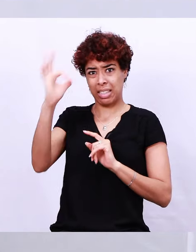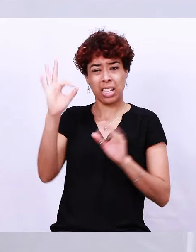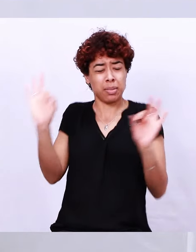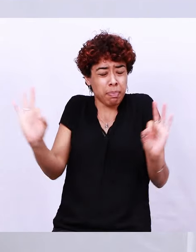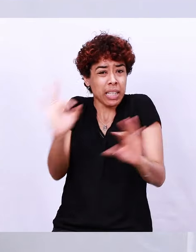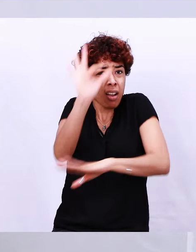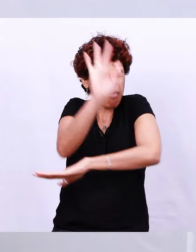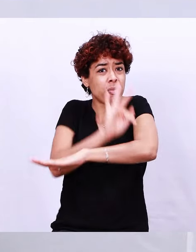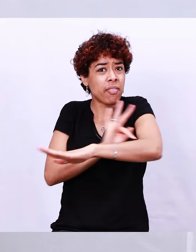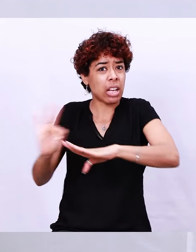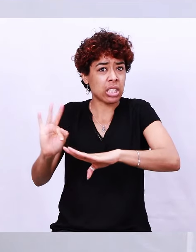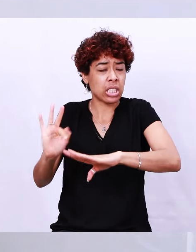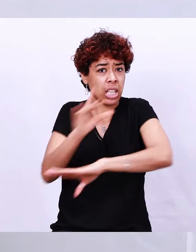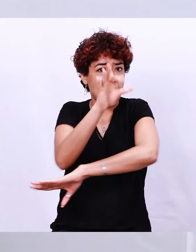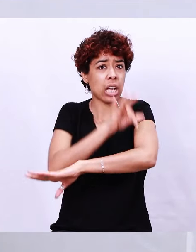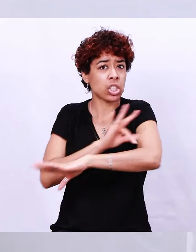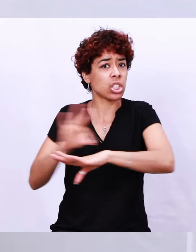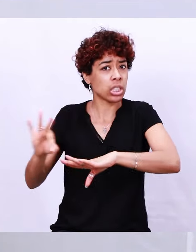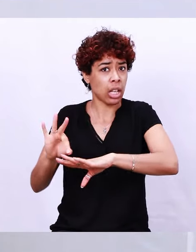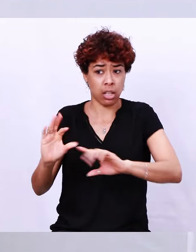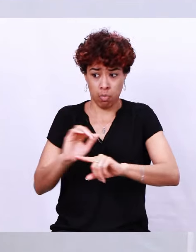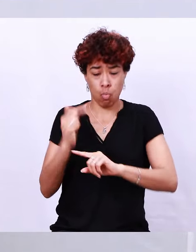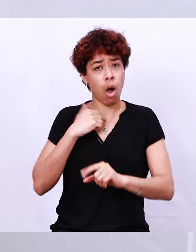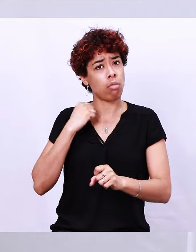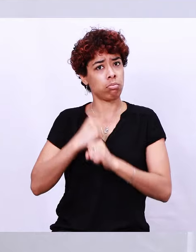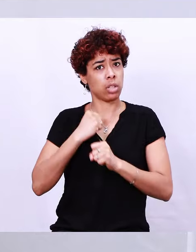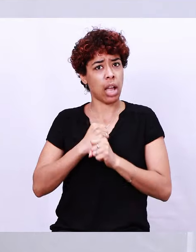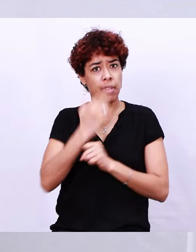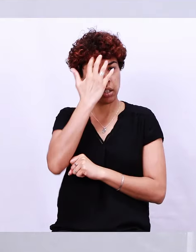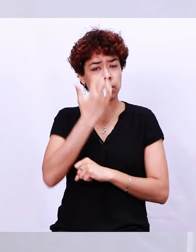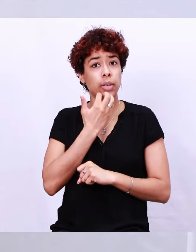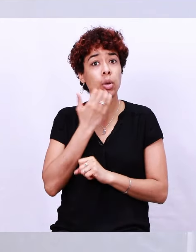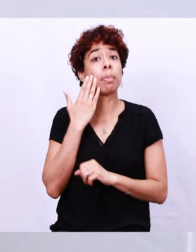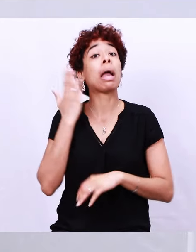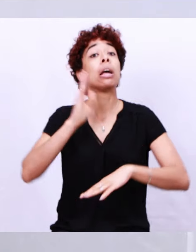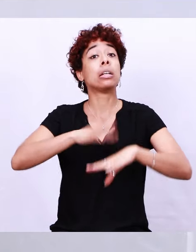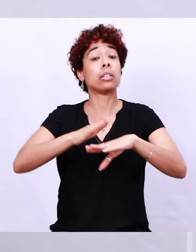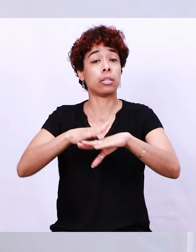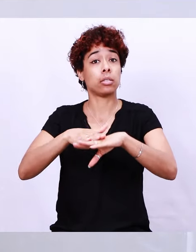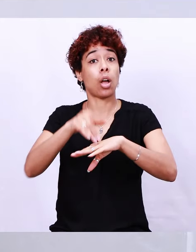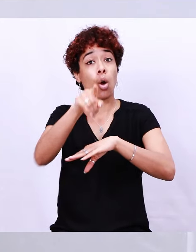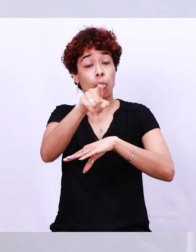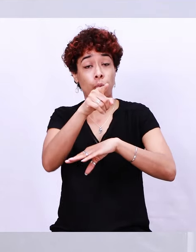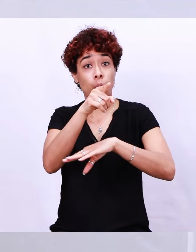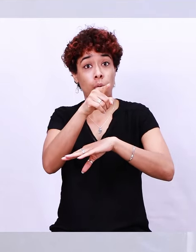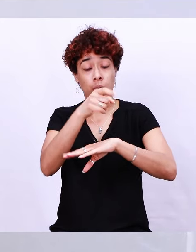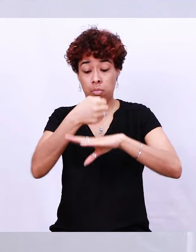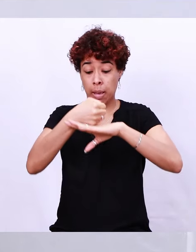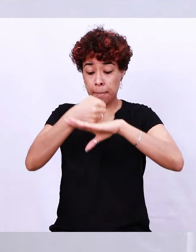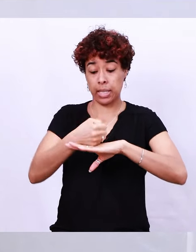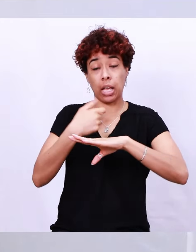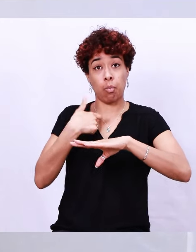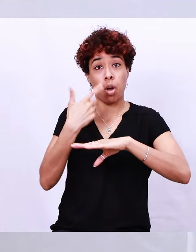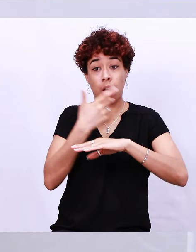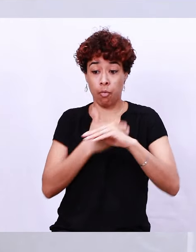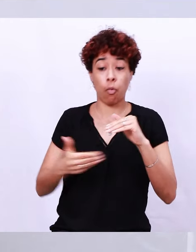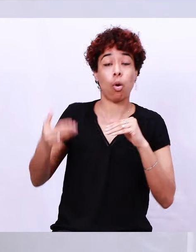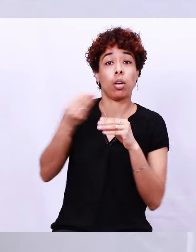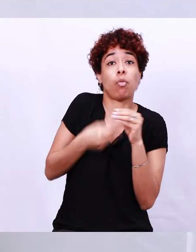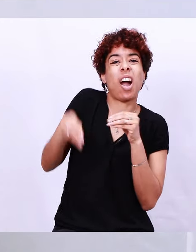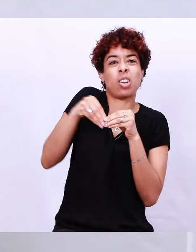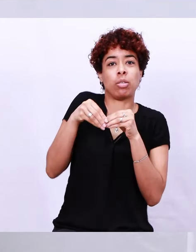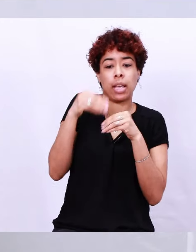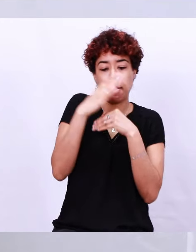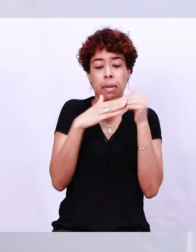comme un architecte le ferait c'est sérieux mon travail et moi je vous avertis vous ne pouvez pas bâtir sur la Fondation que j'ai posée de